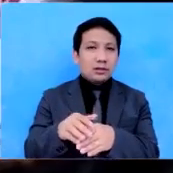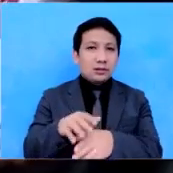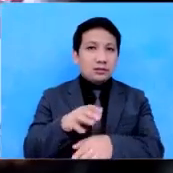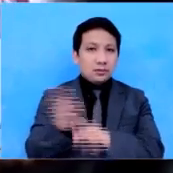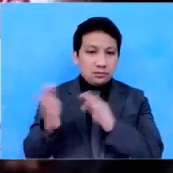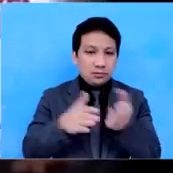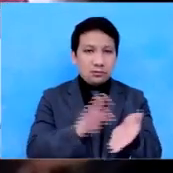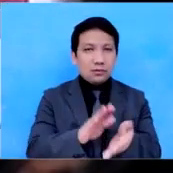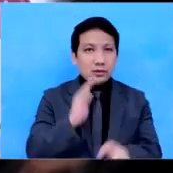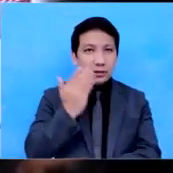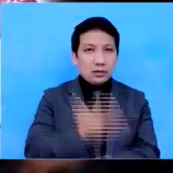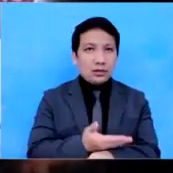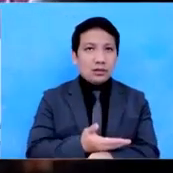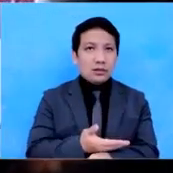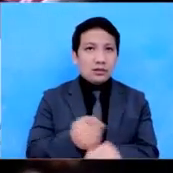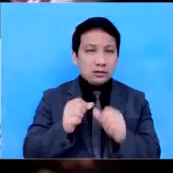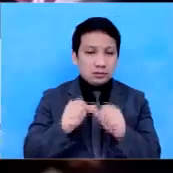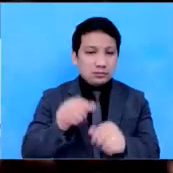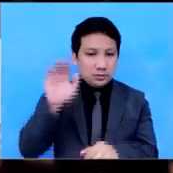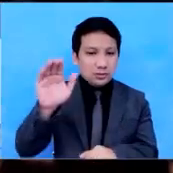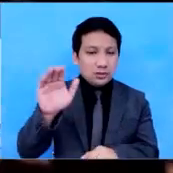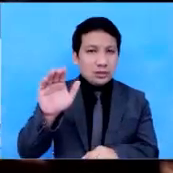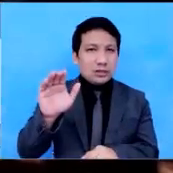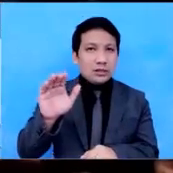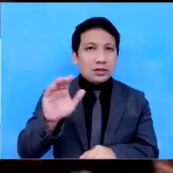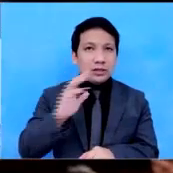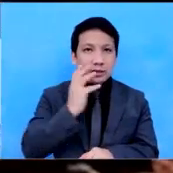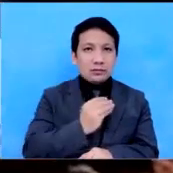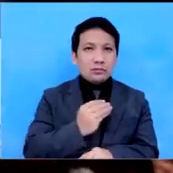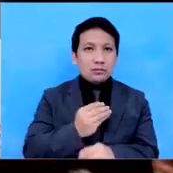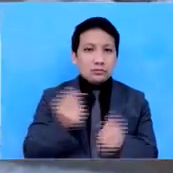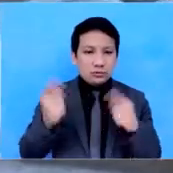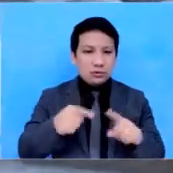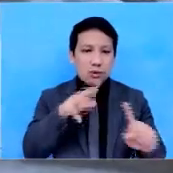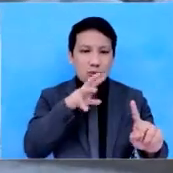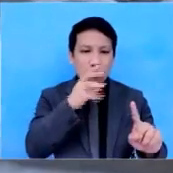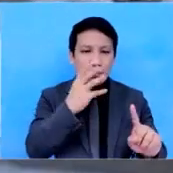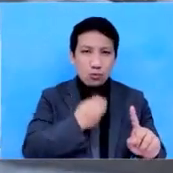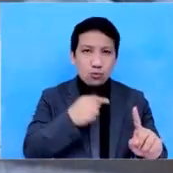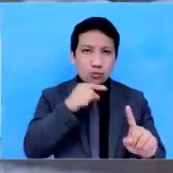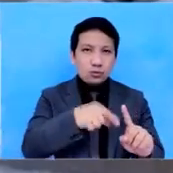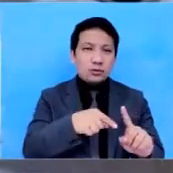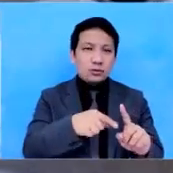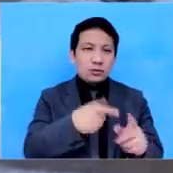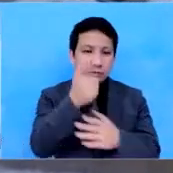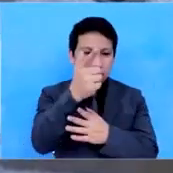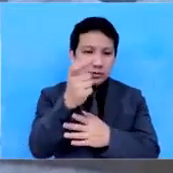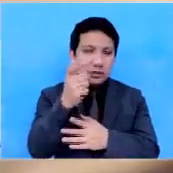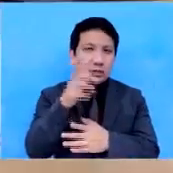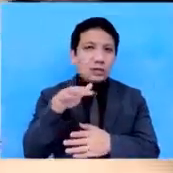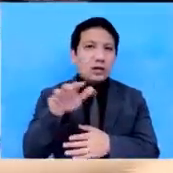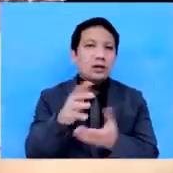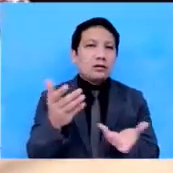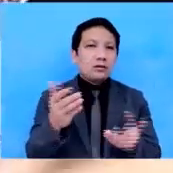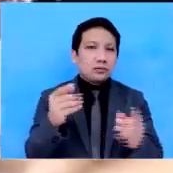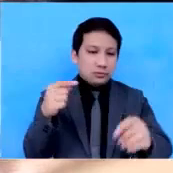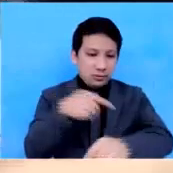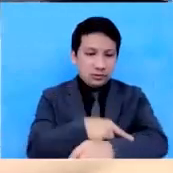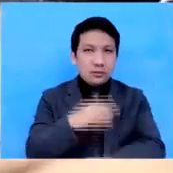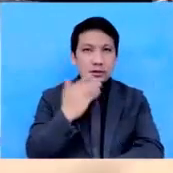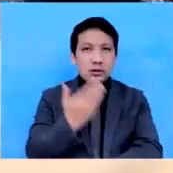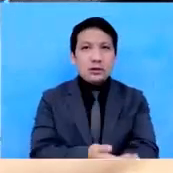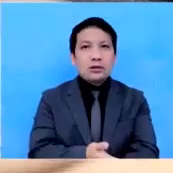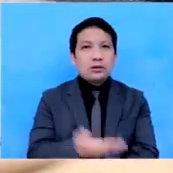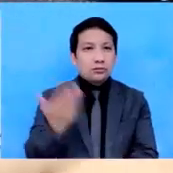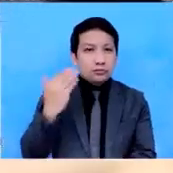mo. Nananawagan ngayon ang ina ng dalagita na sana ay matukoy at mapanagot ang nagpaputok ng baril na tumama sa kanyang anak noong bagong